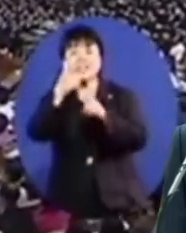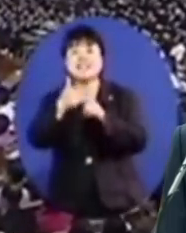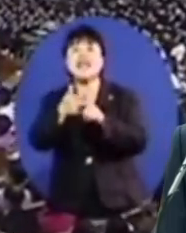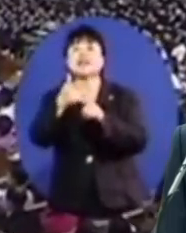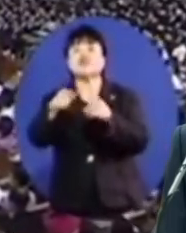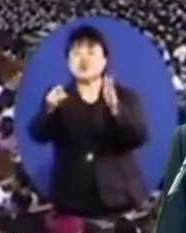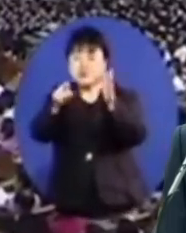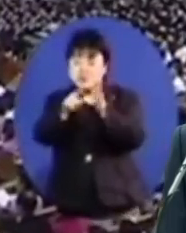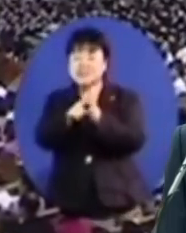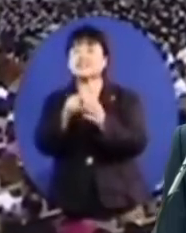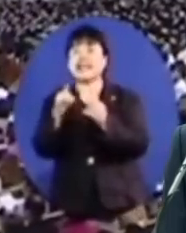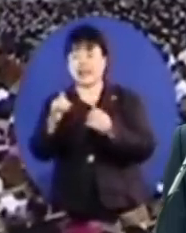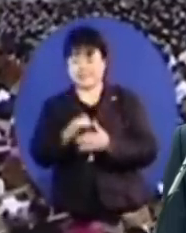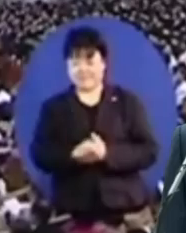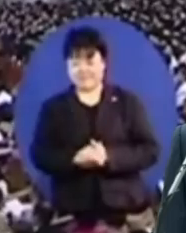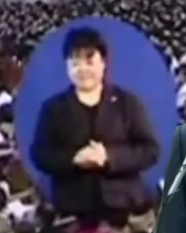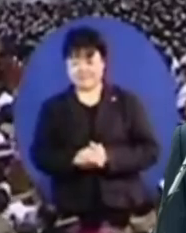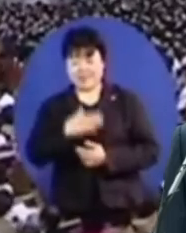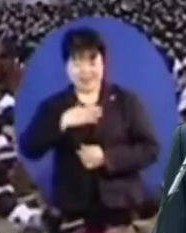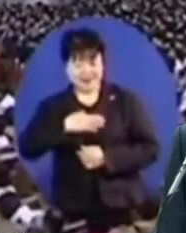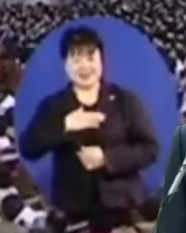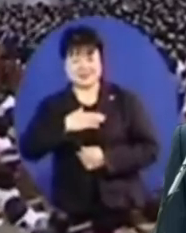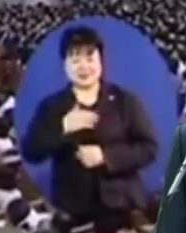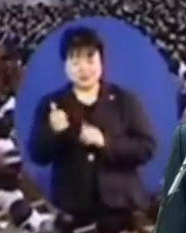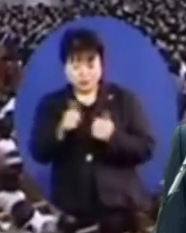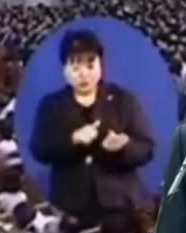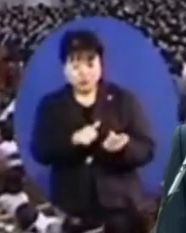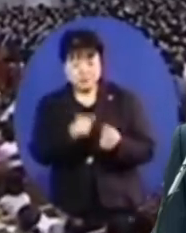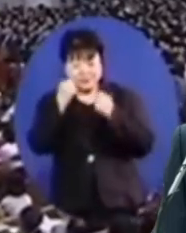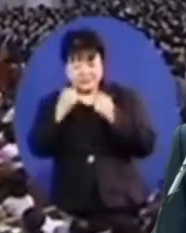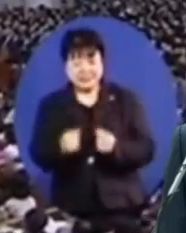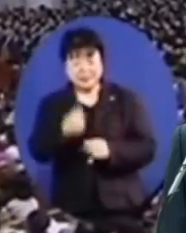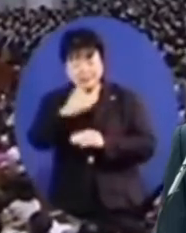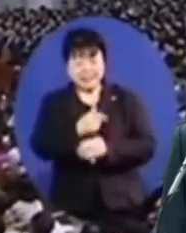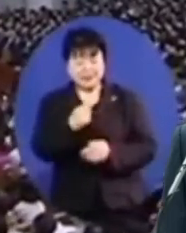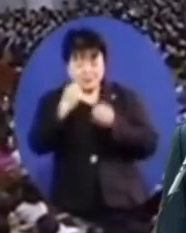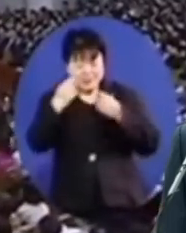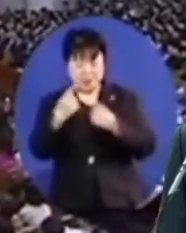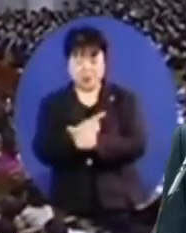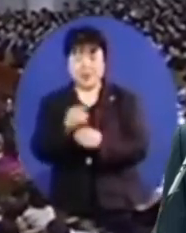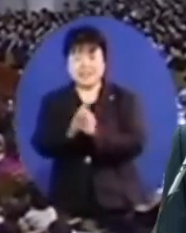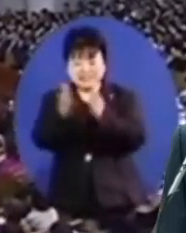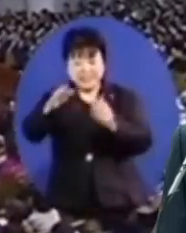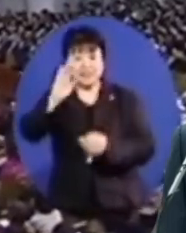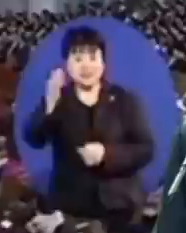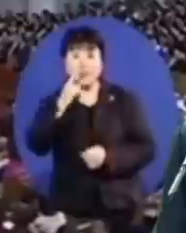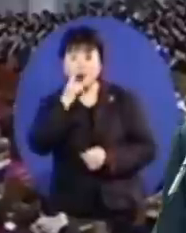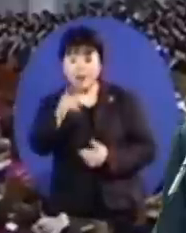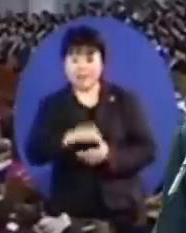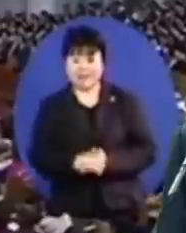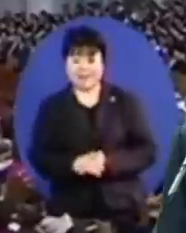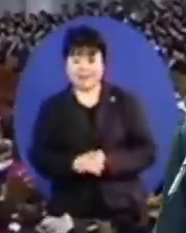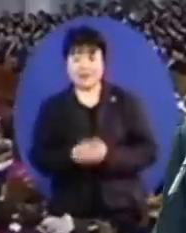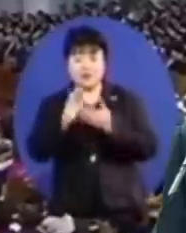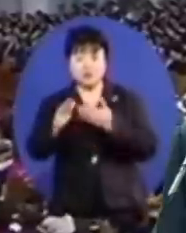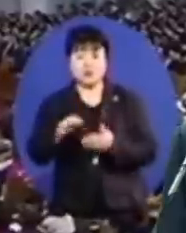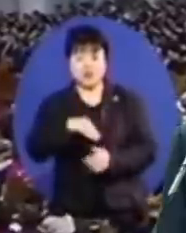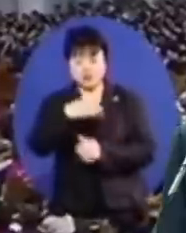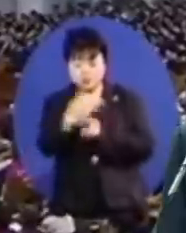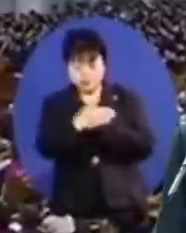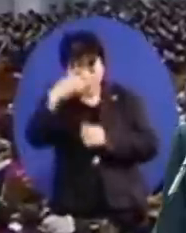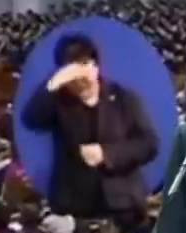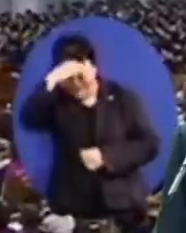예수님을 믿고 있었어. 그분에게 죽음은 삶의 끝이 아니라 새로운 삶의 시작이었지. 그 주위를